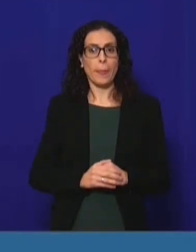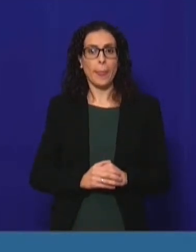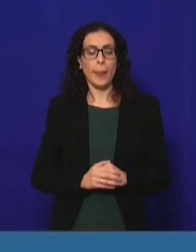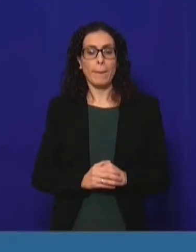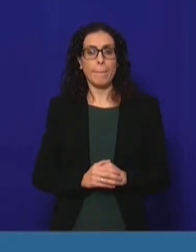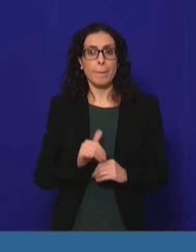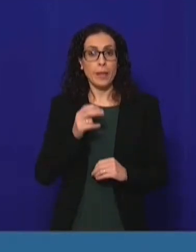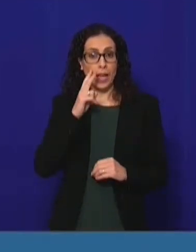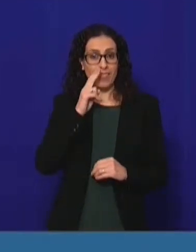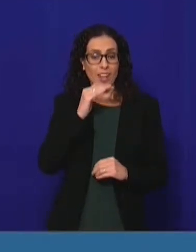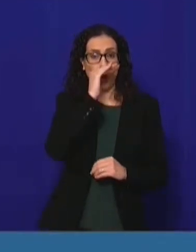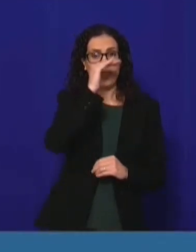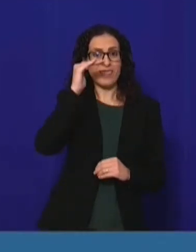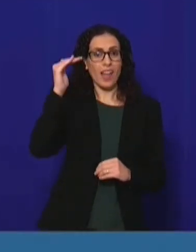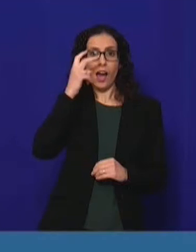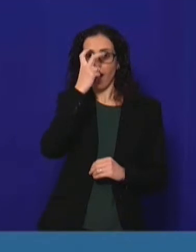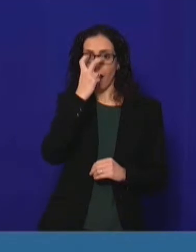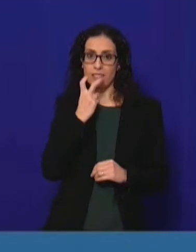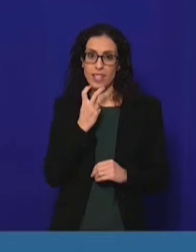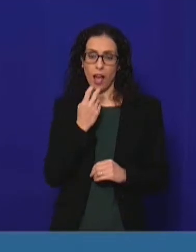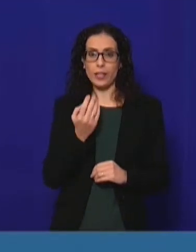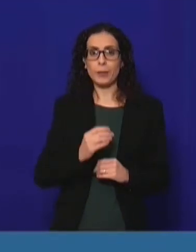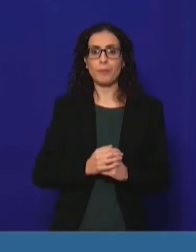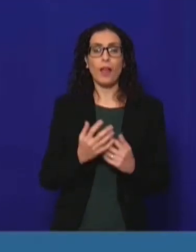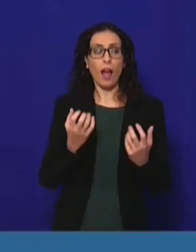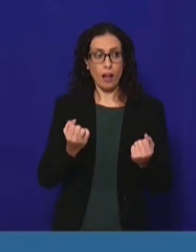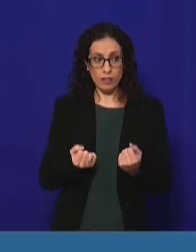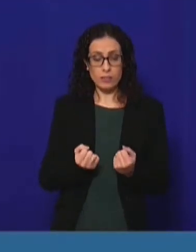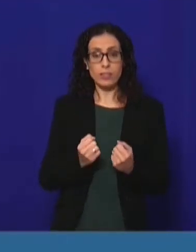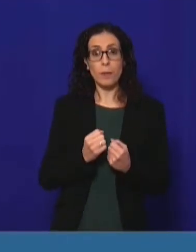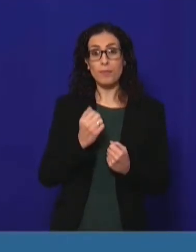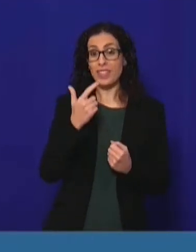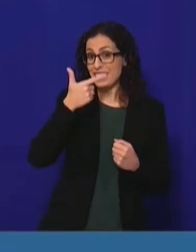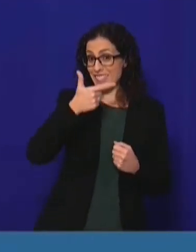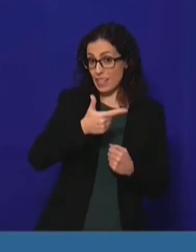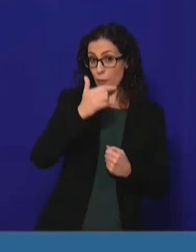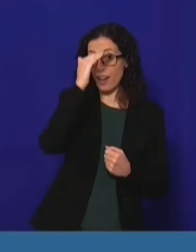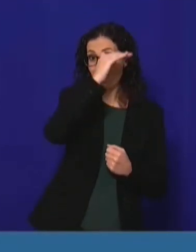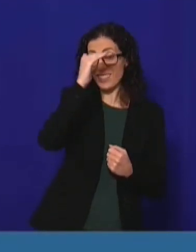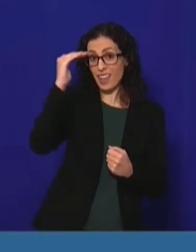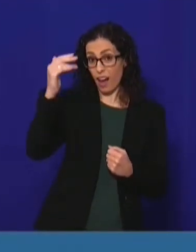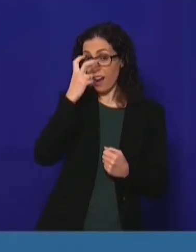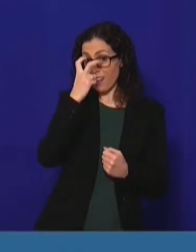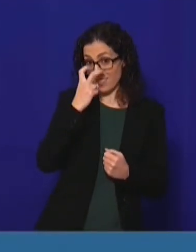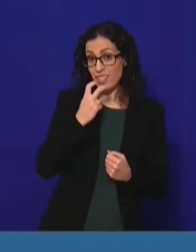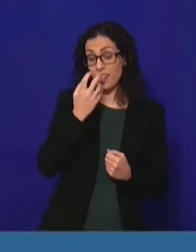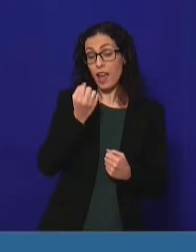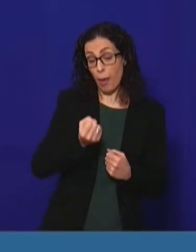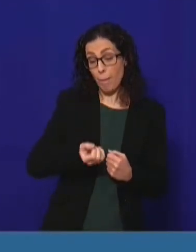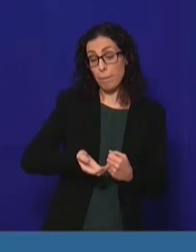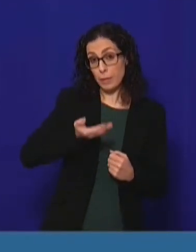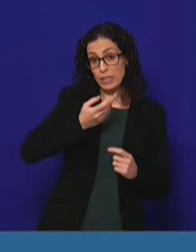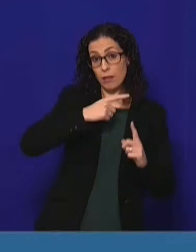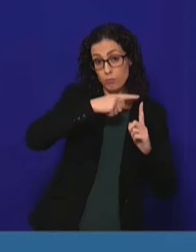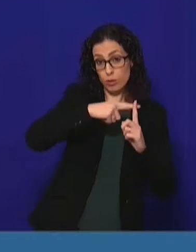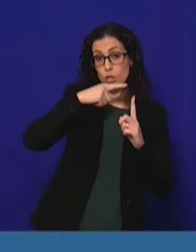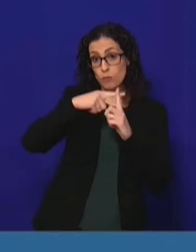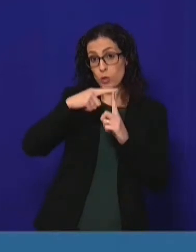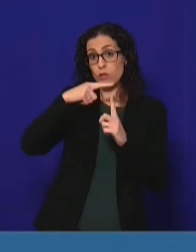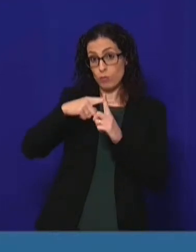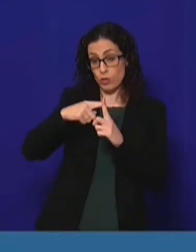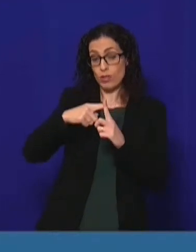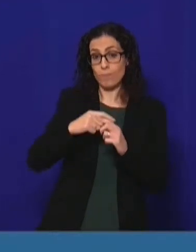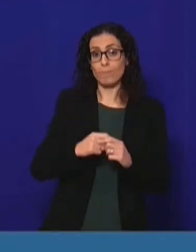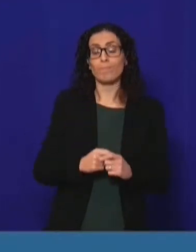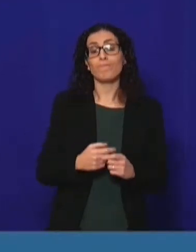il-djar tal-anzjani, qegħdin naraw li għad għandna 7 djar tal-anzjani fejn qatt qed ikun hemm iktar trasmissjoni, din hija xi ħaġa li